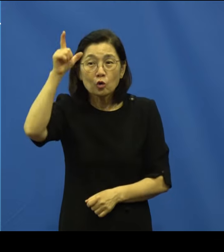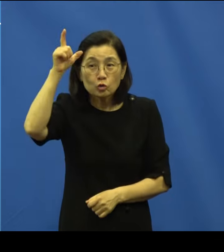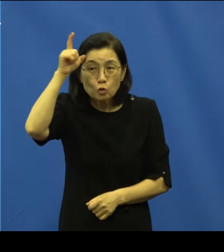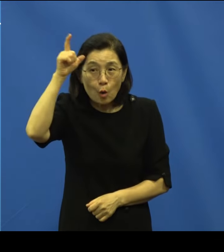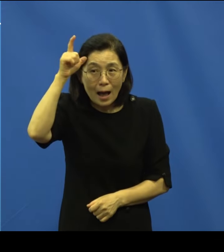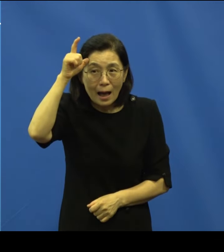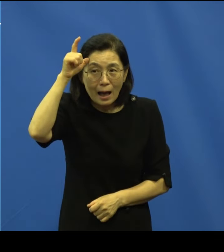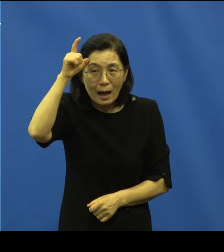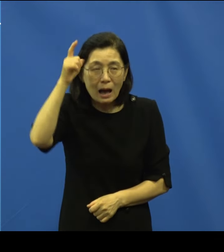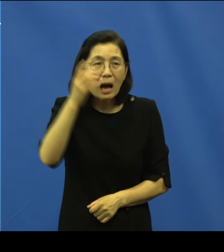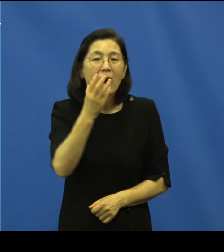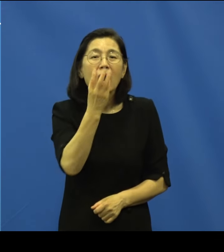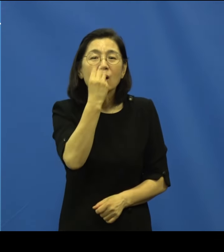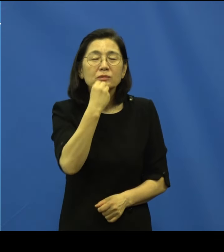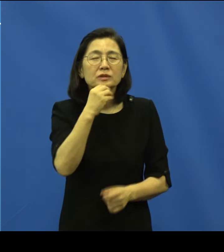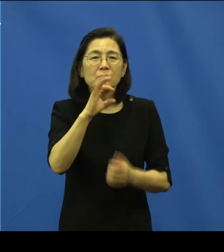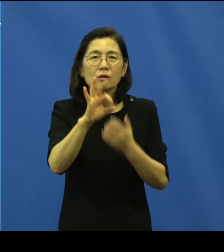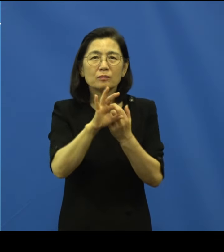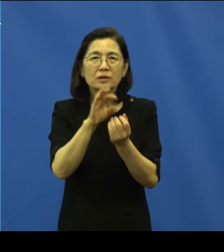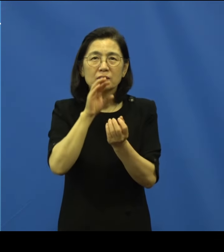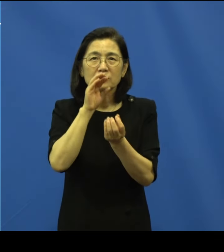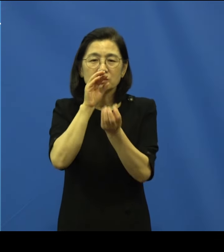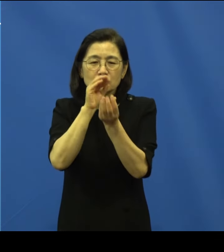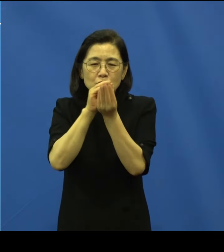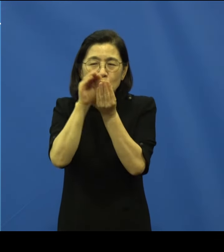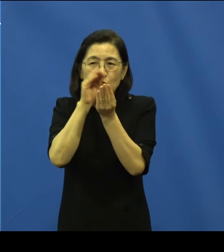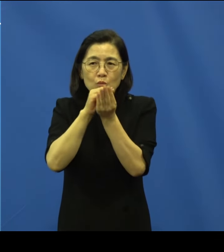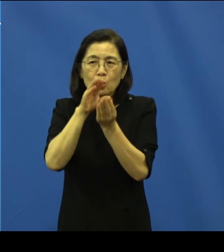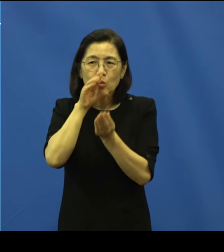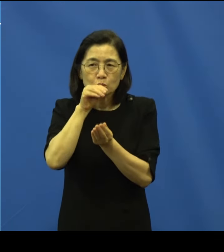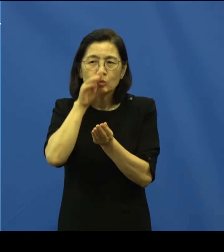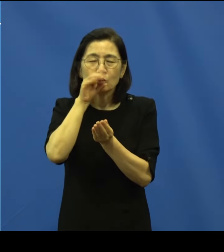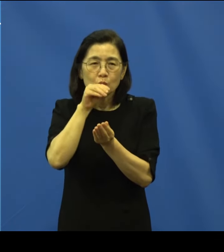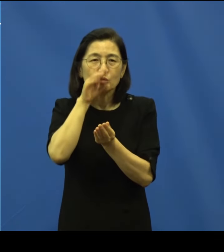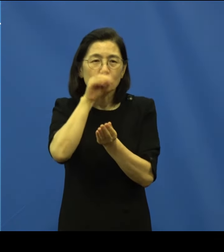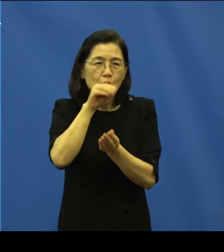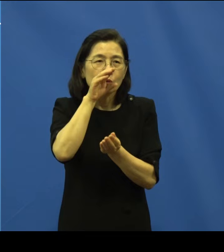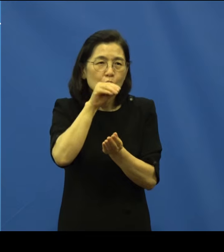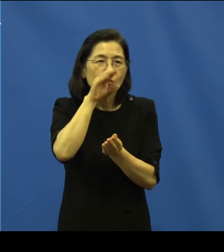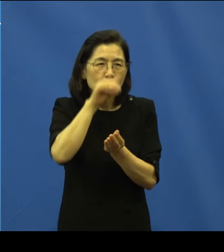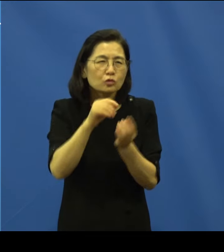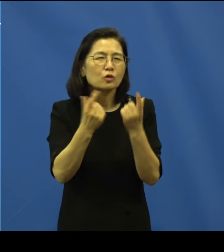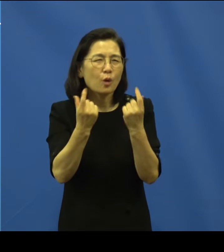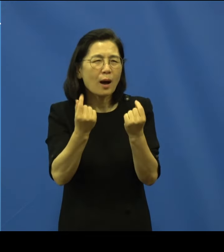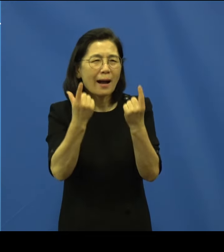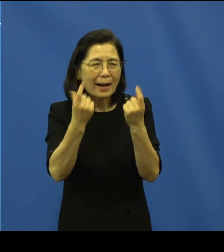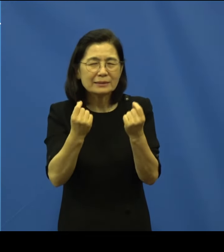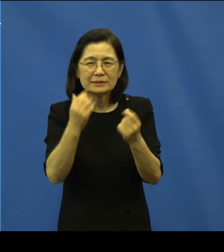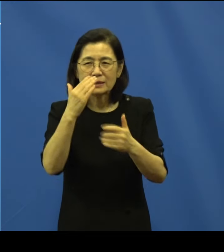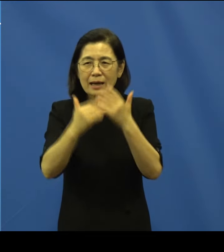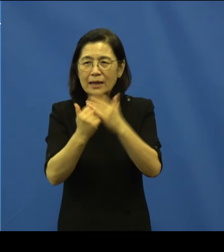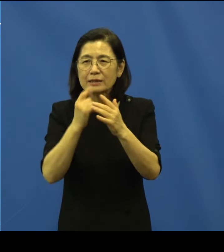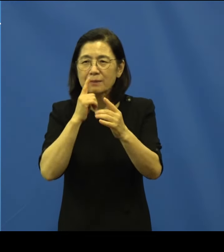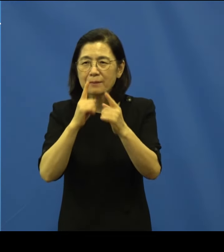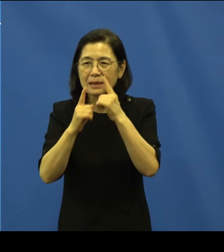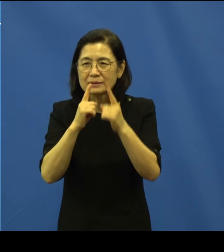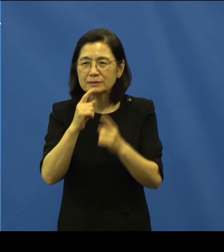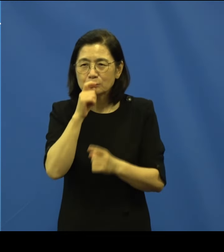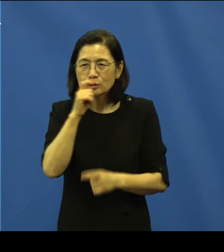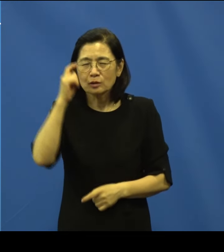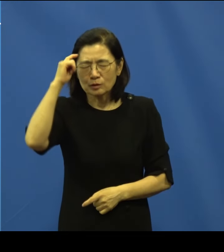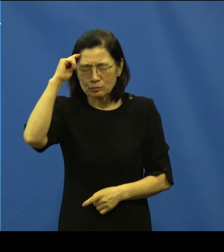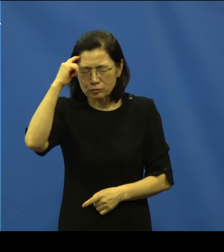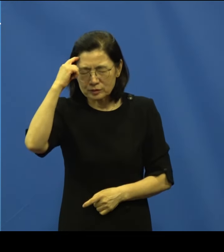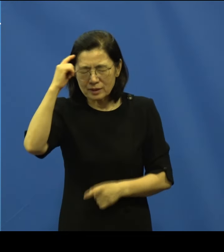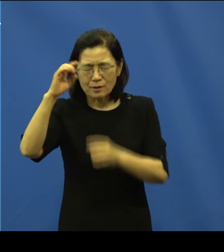반복해서 이렇게 씹듯이 그 말씀이 내 안에 피가 되고 살이 되게 하는 거, 그